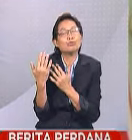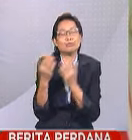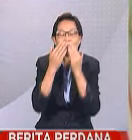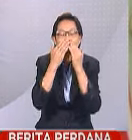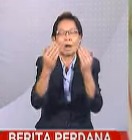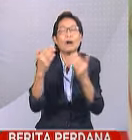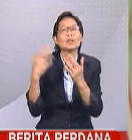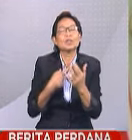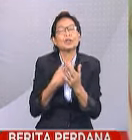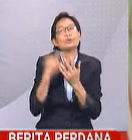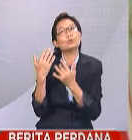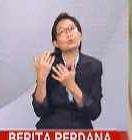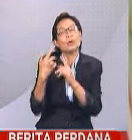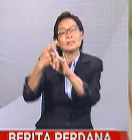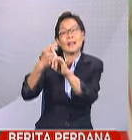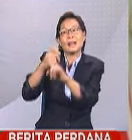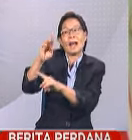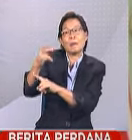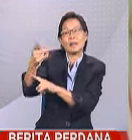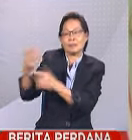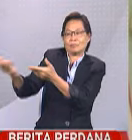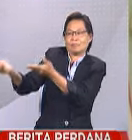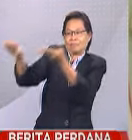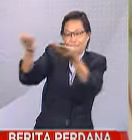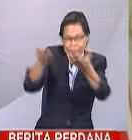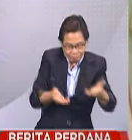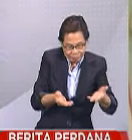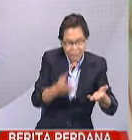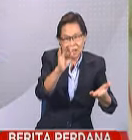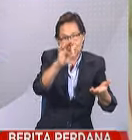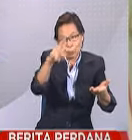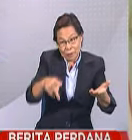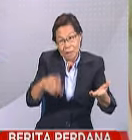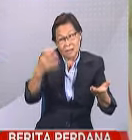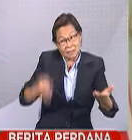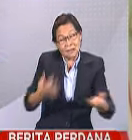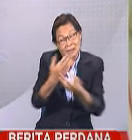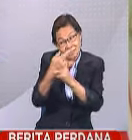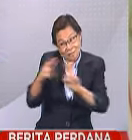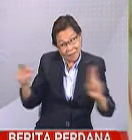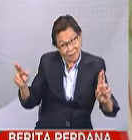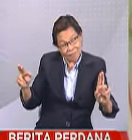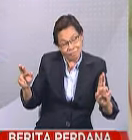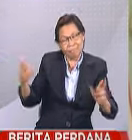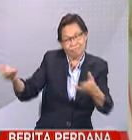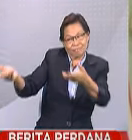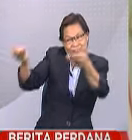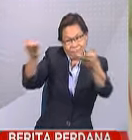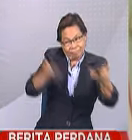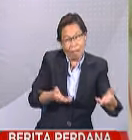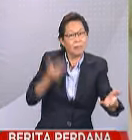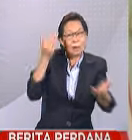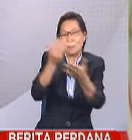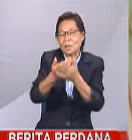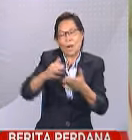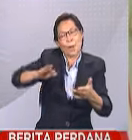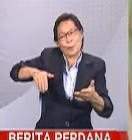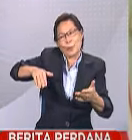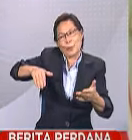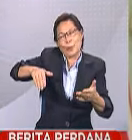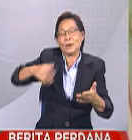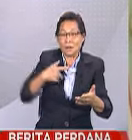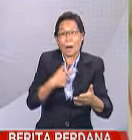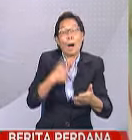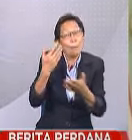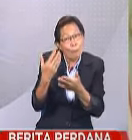MKN untuk membentangkan e-shop jika dah pun Ready lah tak ini belum Lagi selesai